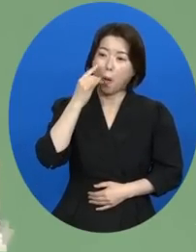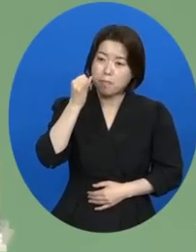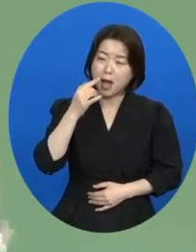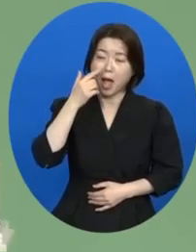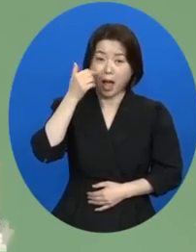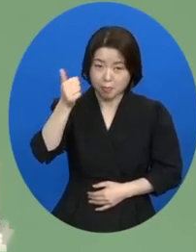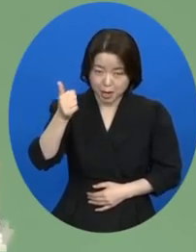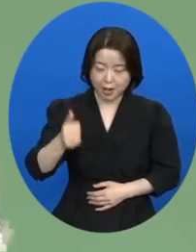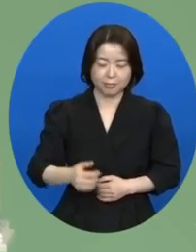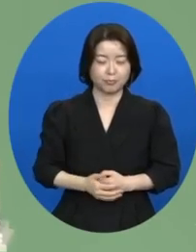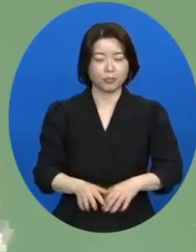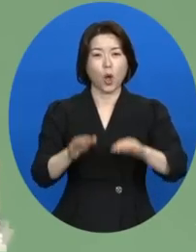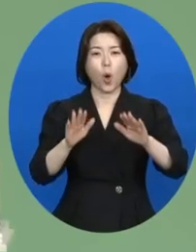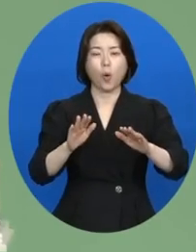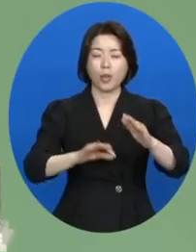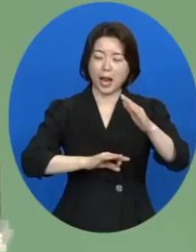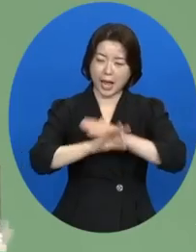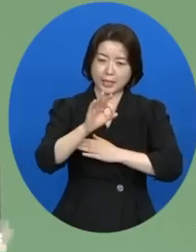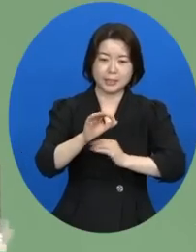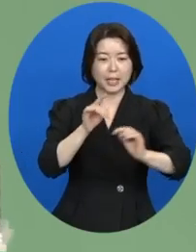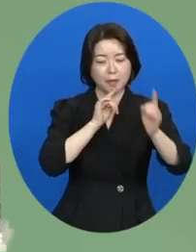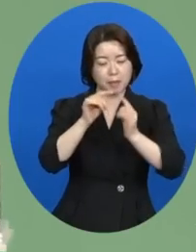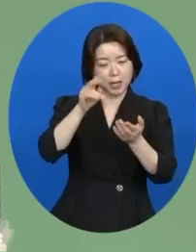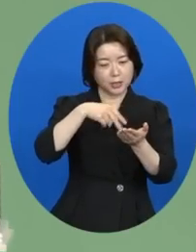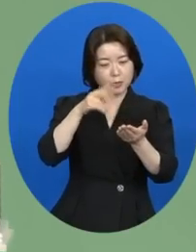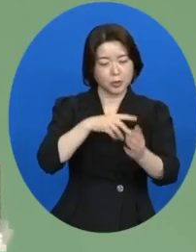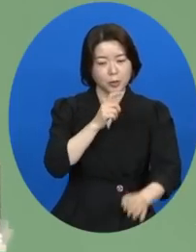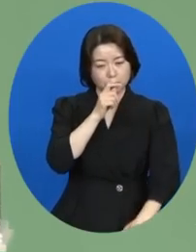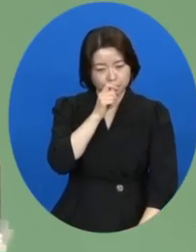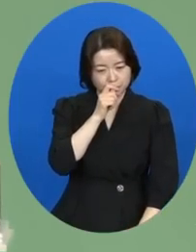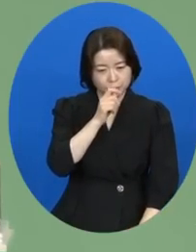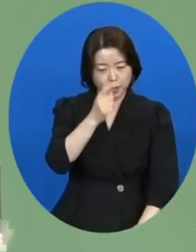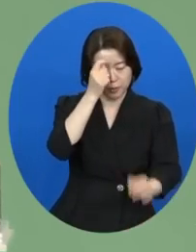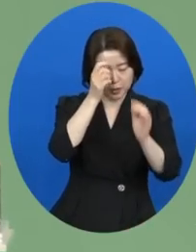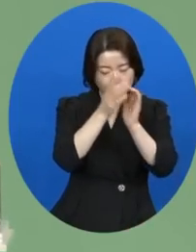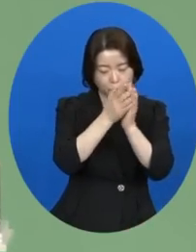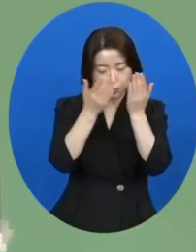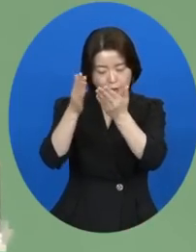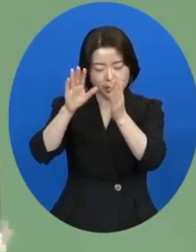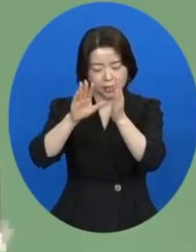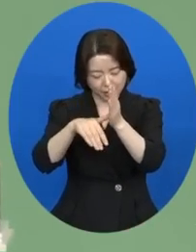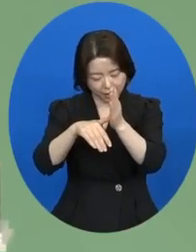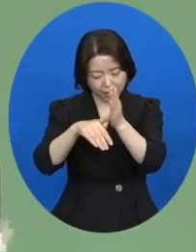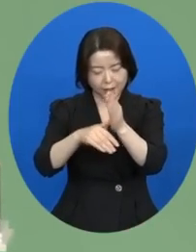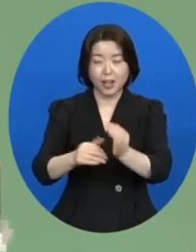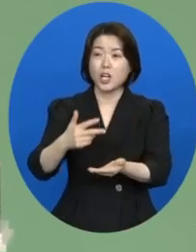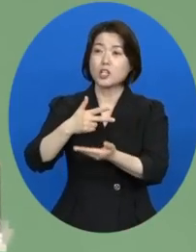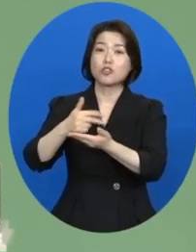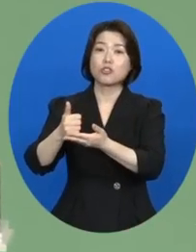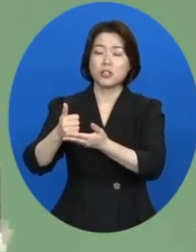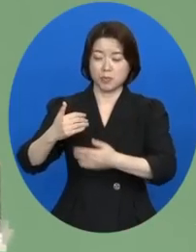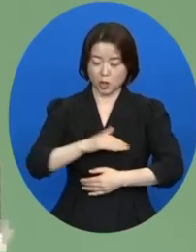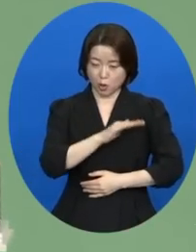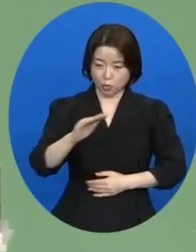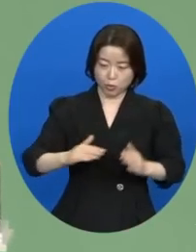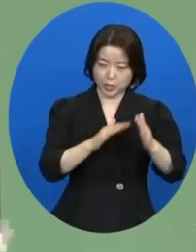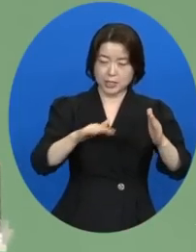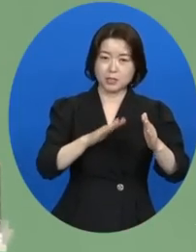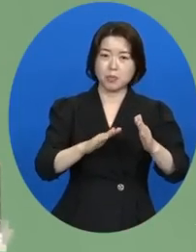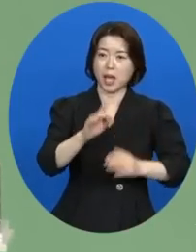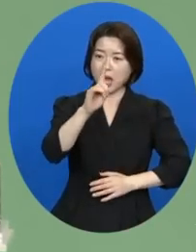아빠, 오늘 아침에 말씀 읽고 기도하는데 주님이 우리 집에 한 아이를